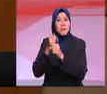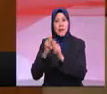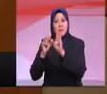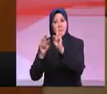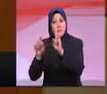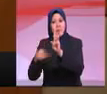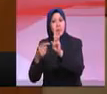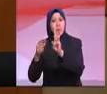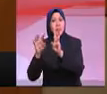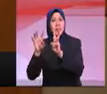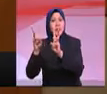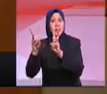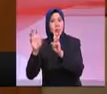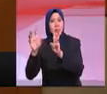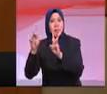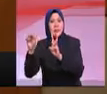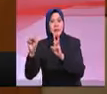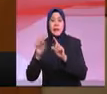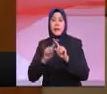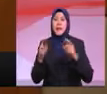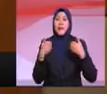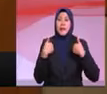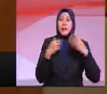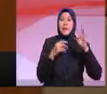6,300 kes. Sebaliknya hanya